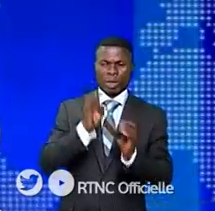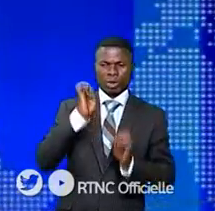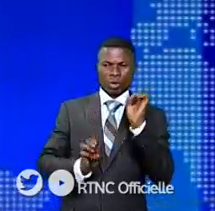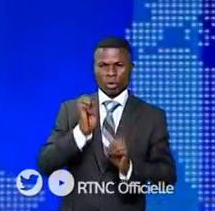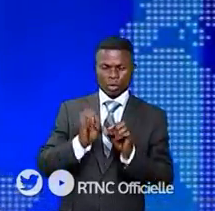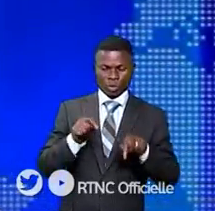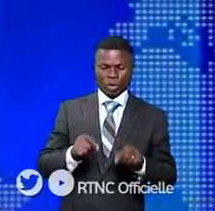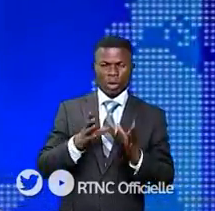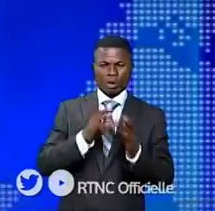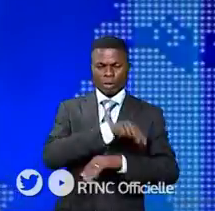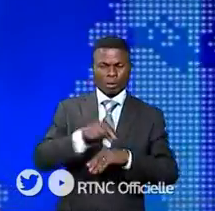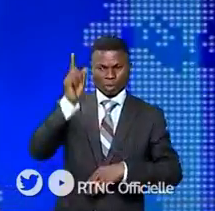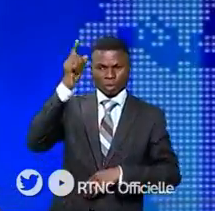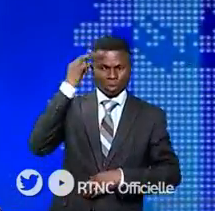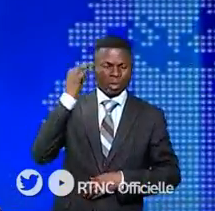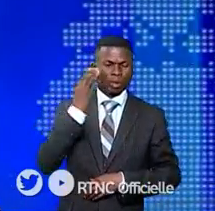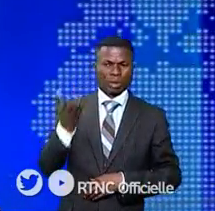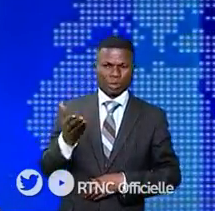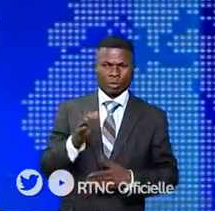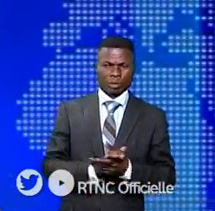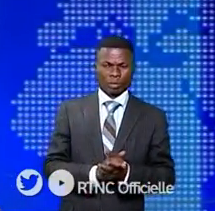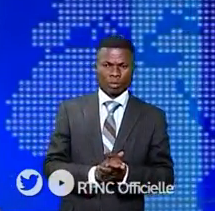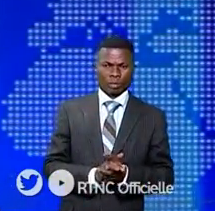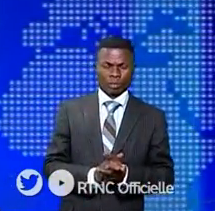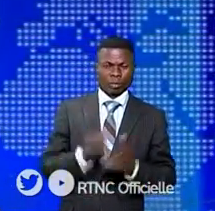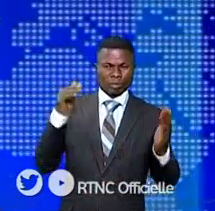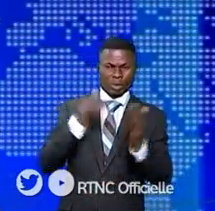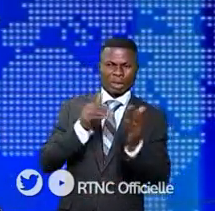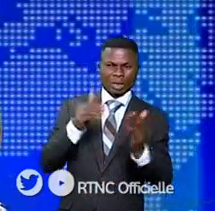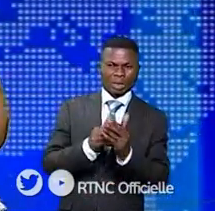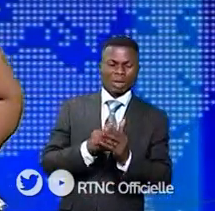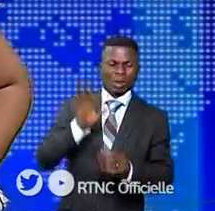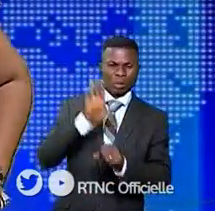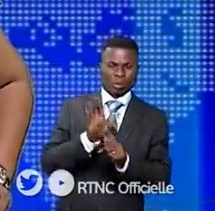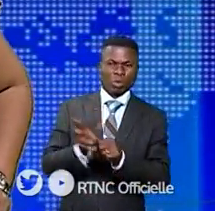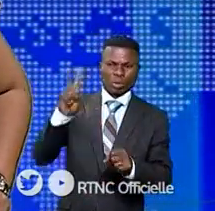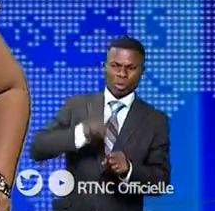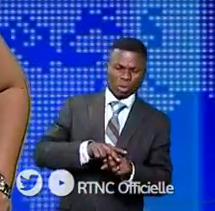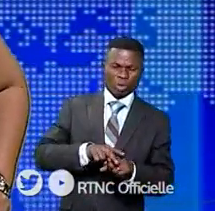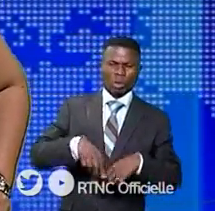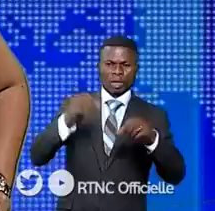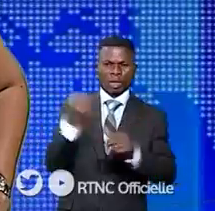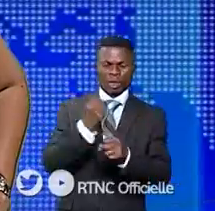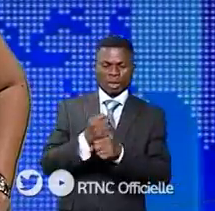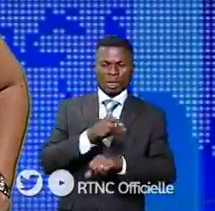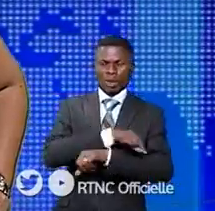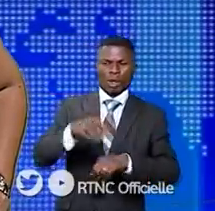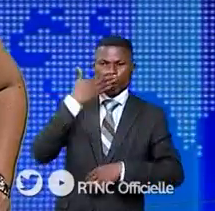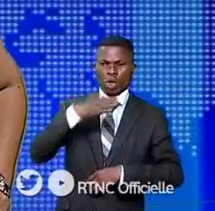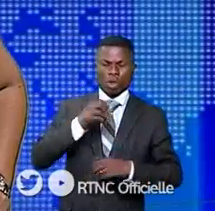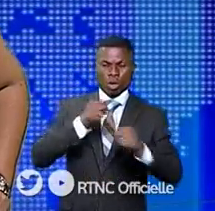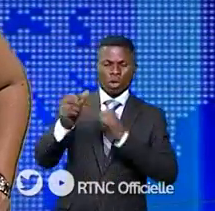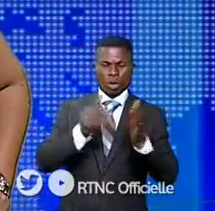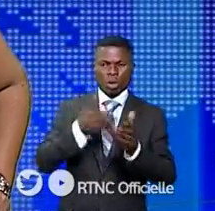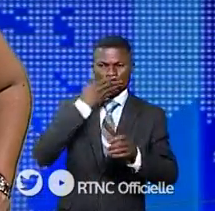Le détail dans ce journal. Elles ont subi des pratiques dégradantes lors de l'exercice de leurs fonctions dans la lutte